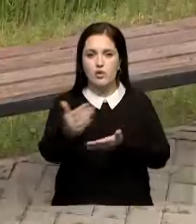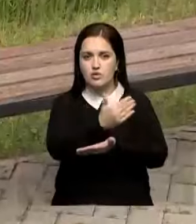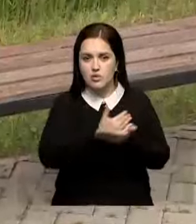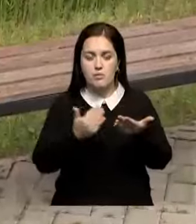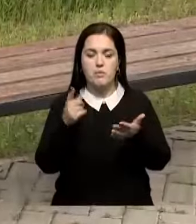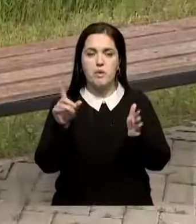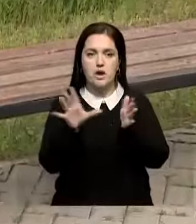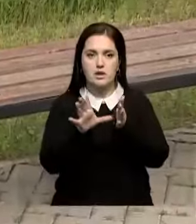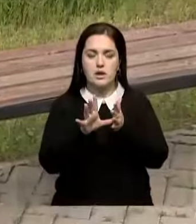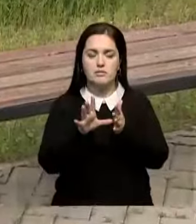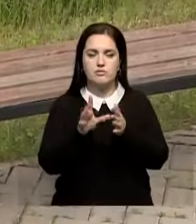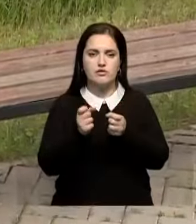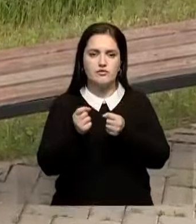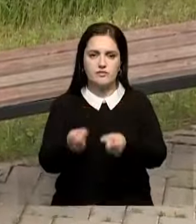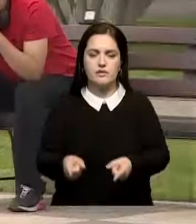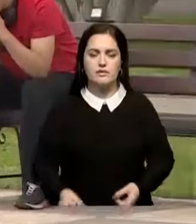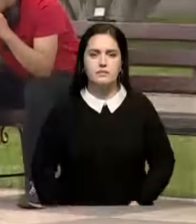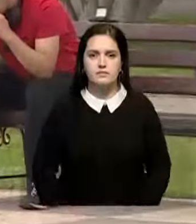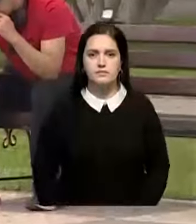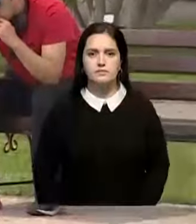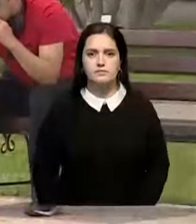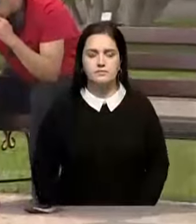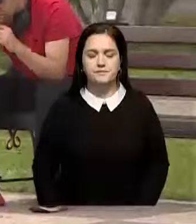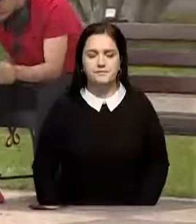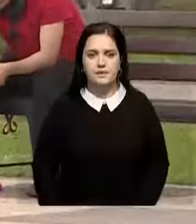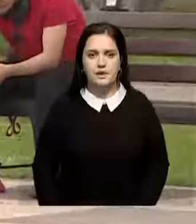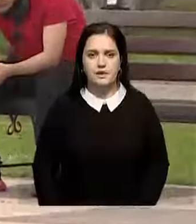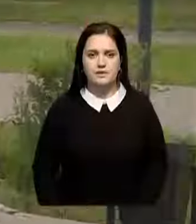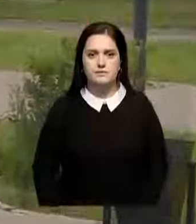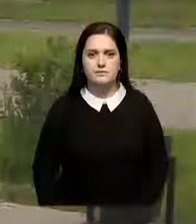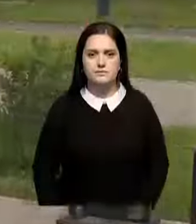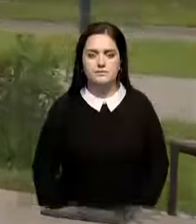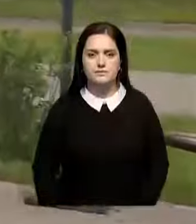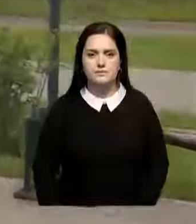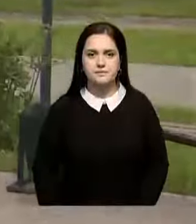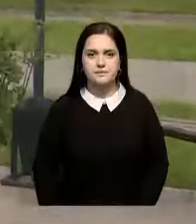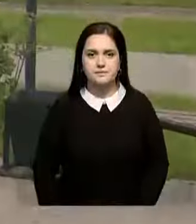устройства утилизируют. Динара Абдирова, Жандос Битабаров и Ильяман Мустафа, 24 КИЗ.